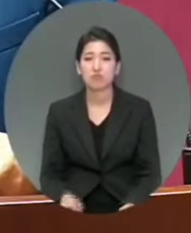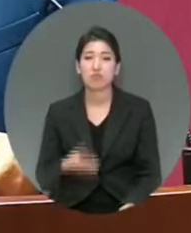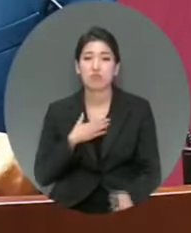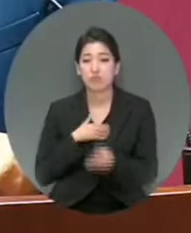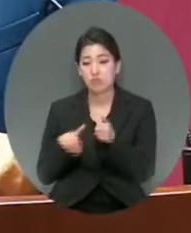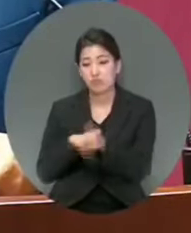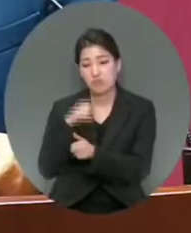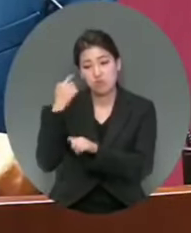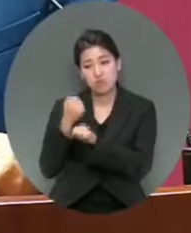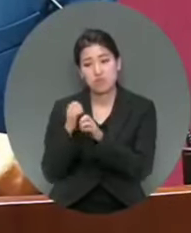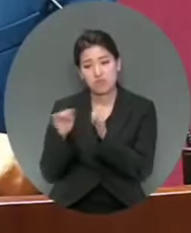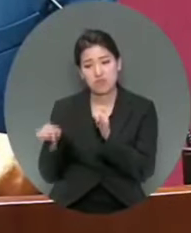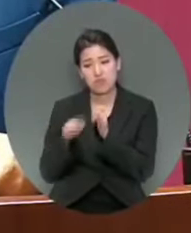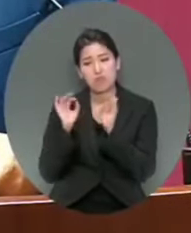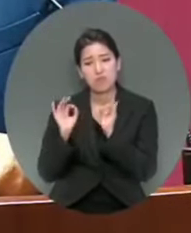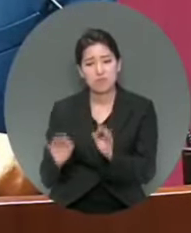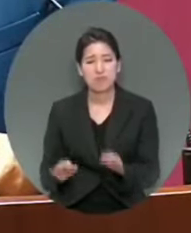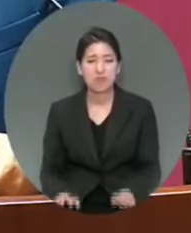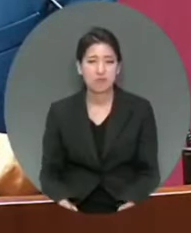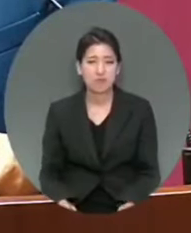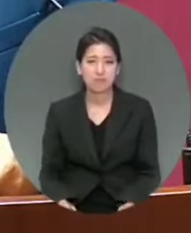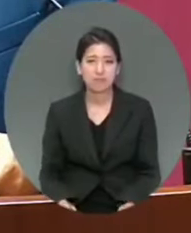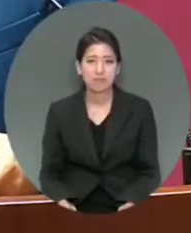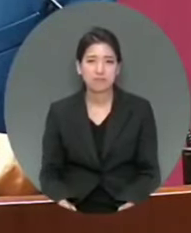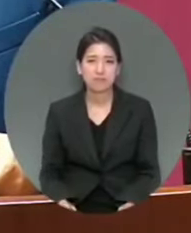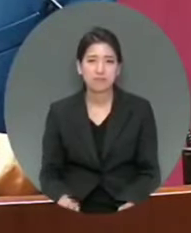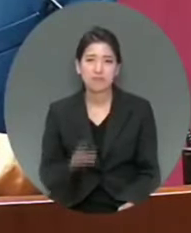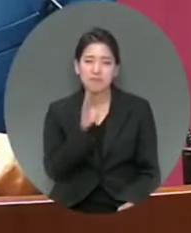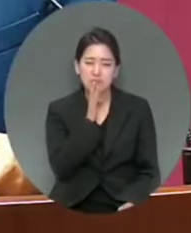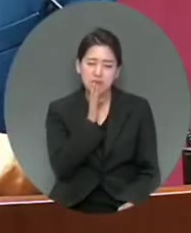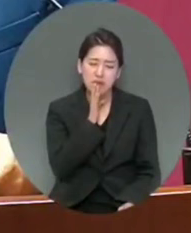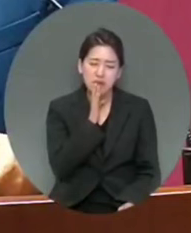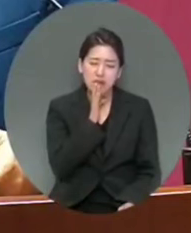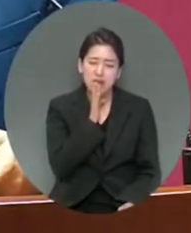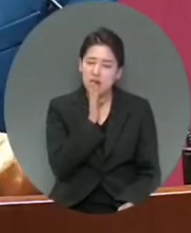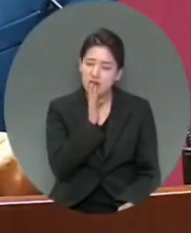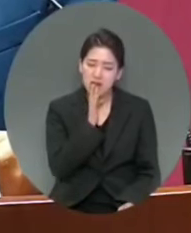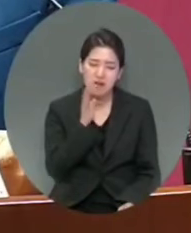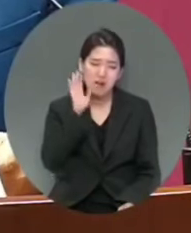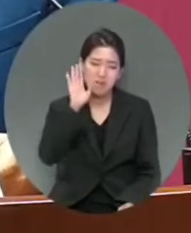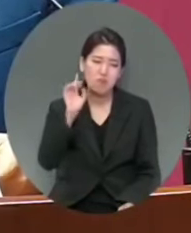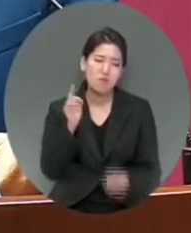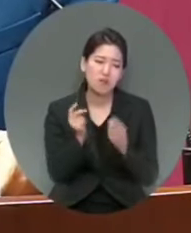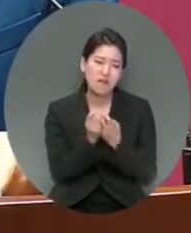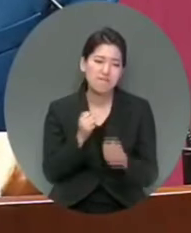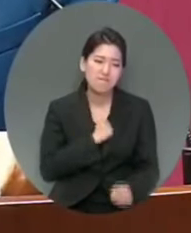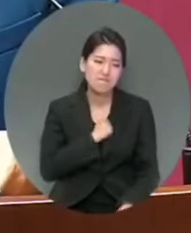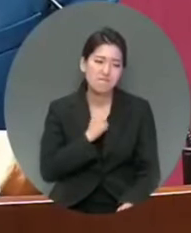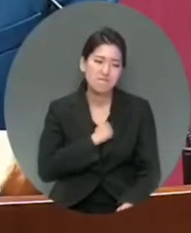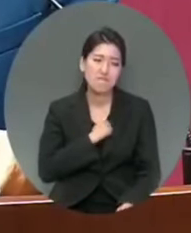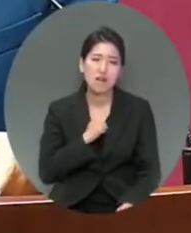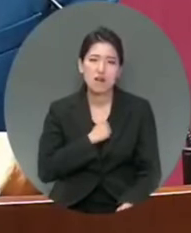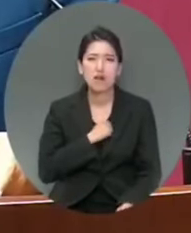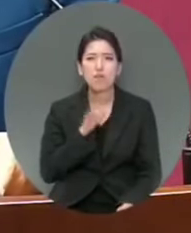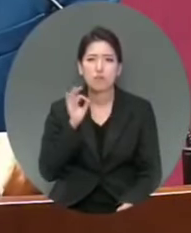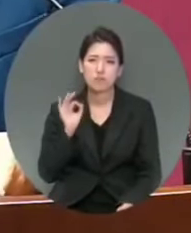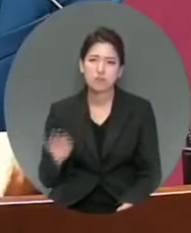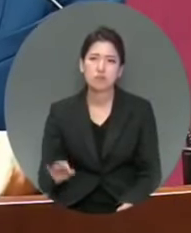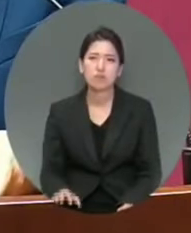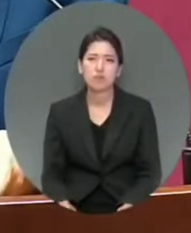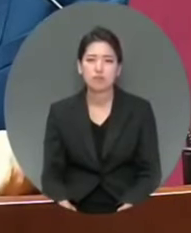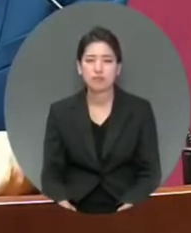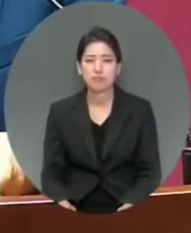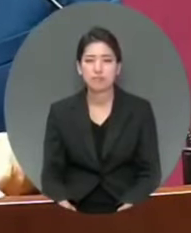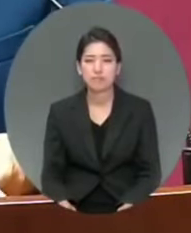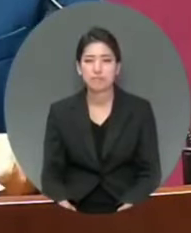연구자들을 보는데 이분들이 가슴을 치시더라고요. 이와 같은 맥락으로 제가 기후 대응 그